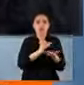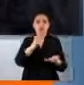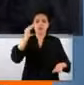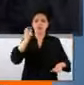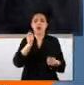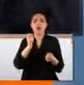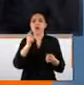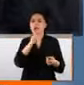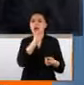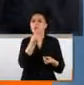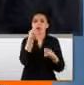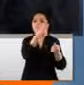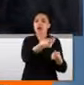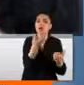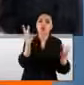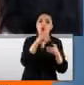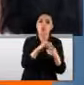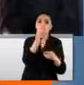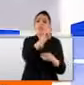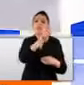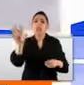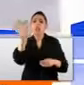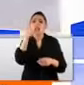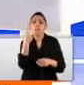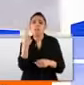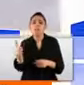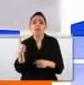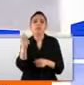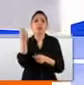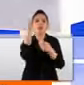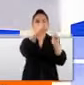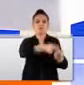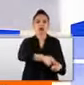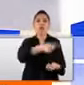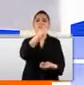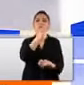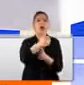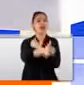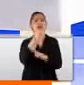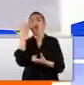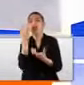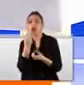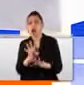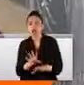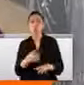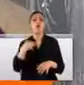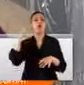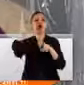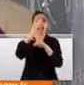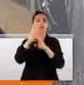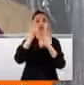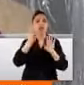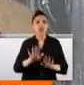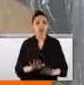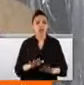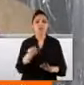efendim. Kaç lira verdin toplamda? 850. Ancak ne parasını geri alabildi ne de evlilik hayali gerçek oldu. Borç olarak